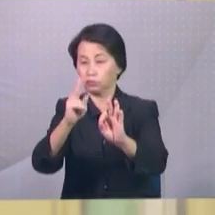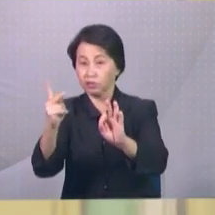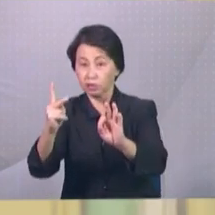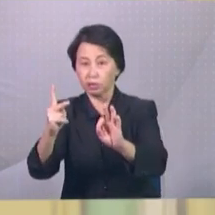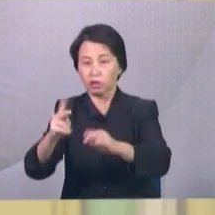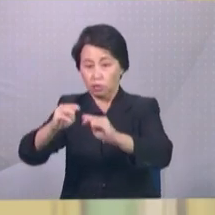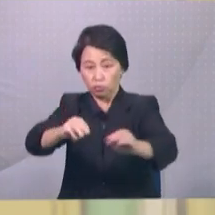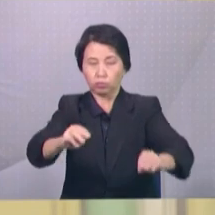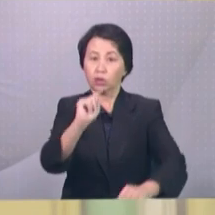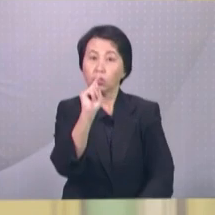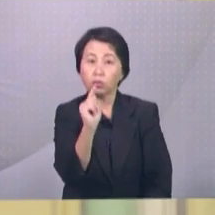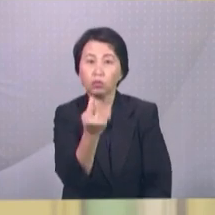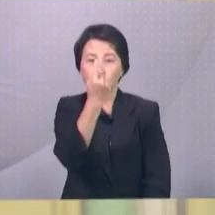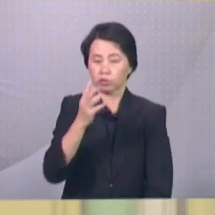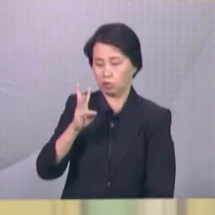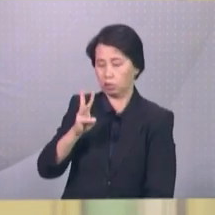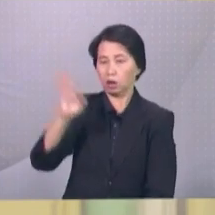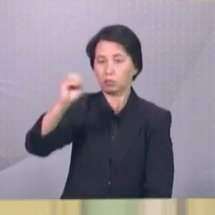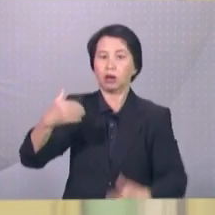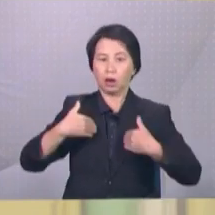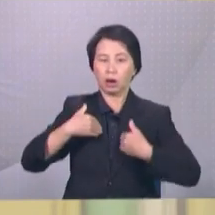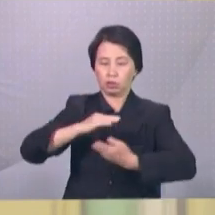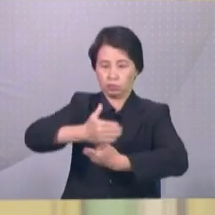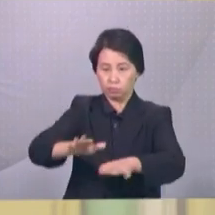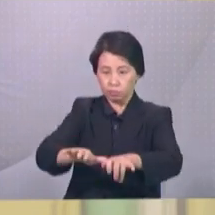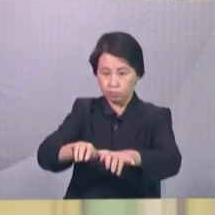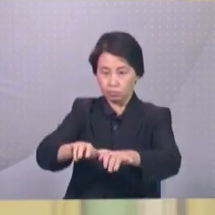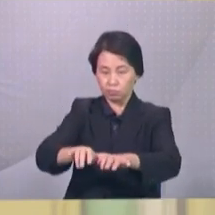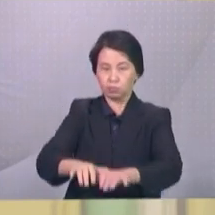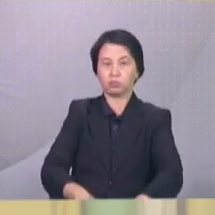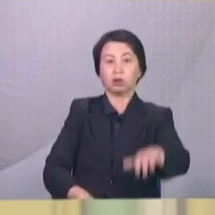ini, hanya 6% yang mempunyai komputer peribadi,